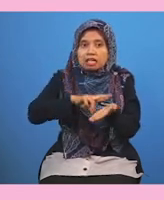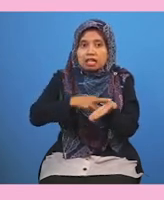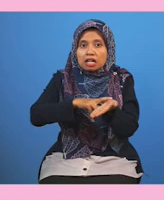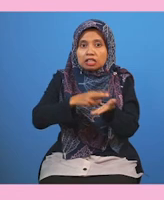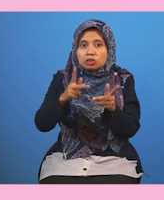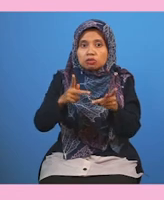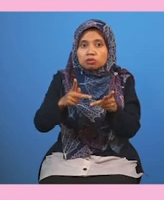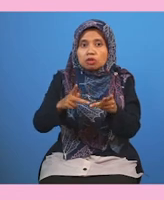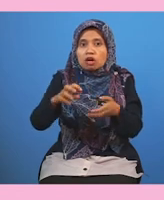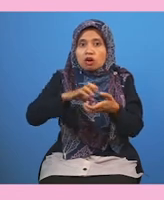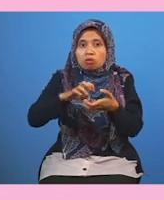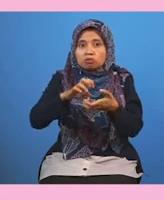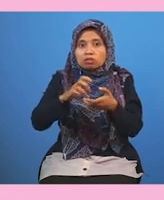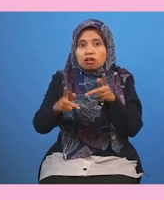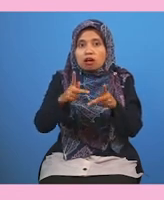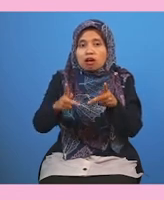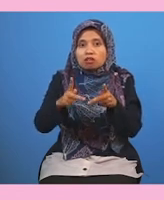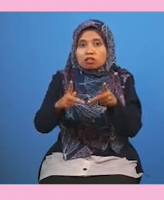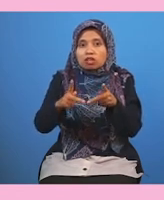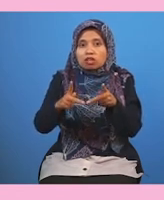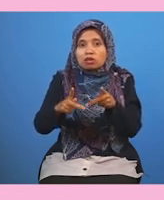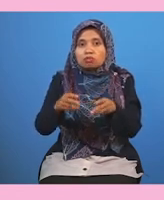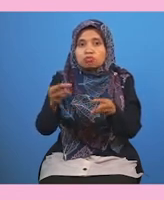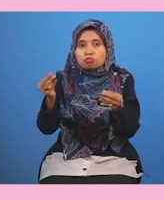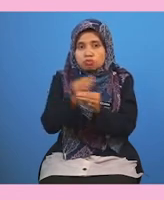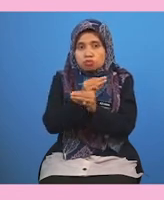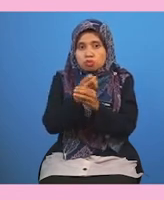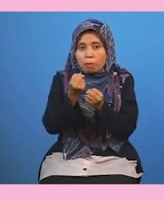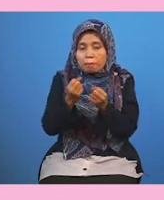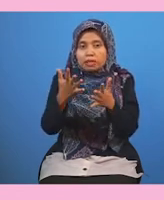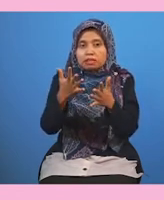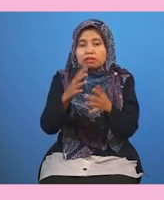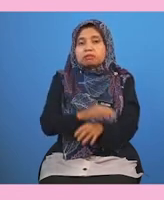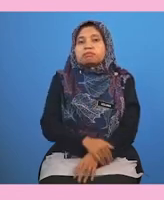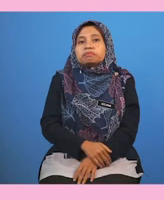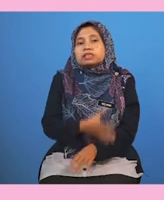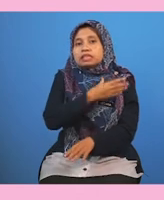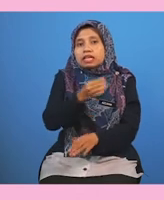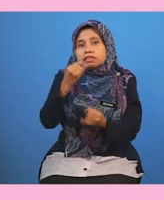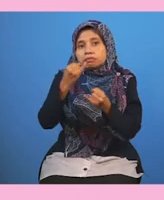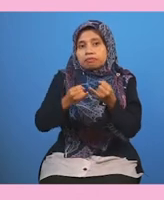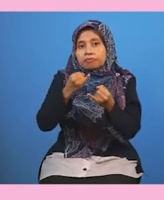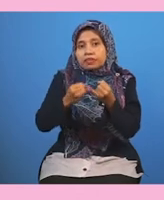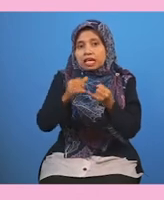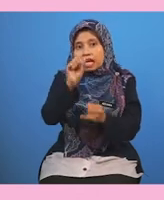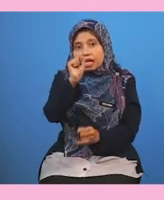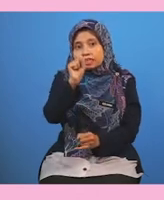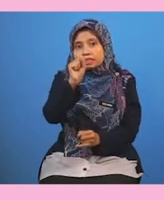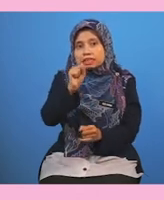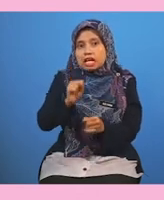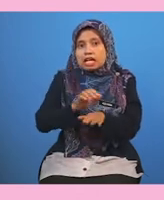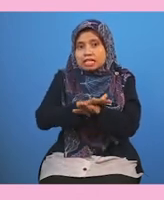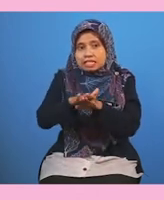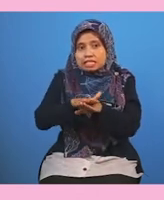perosak jika kuantiti musuh tidak terkawal atau agresif. Dan terakhir S